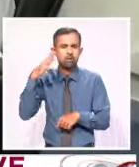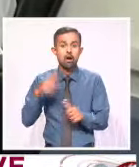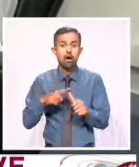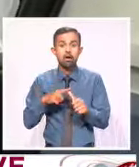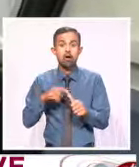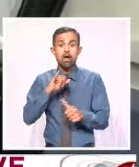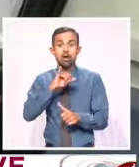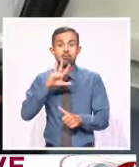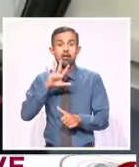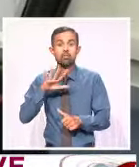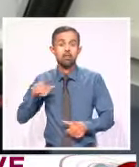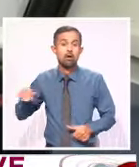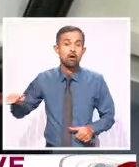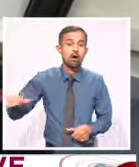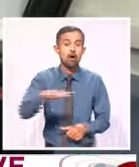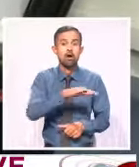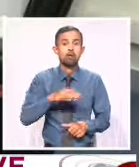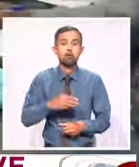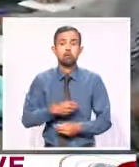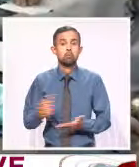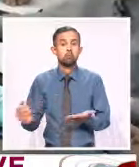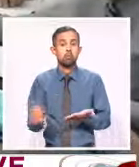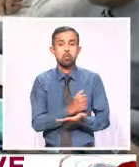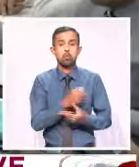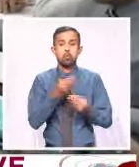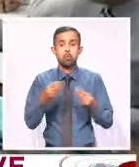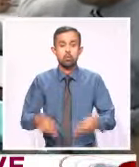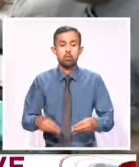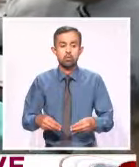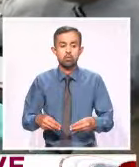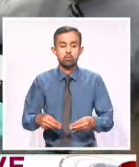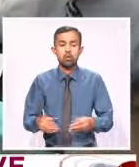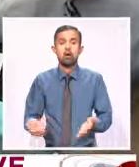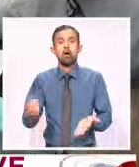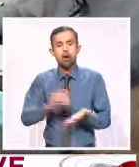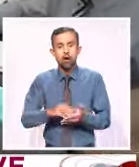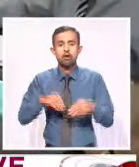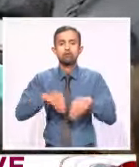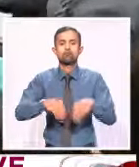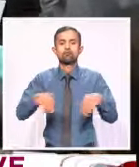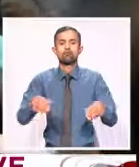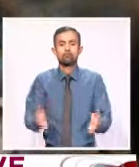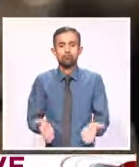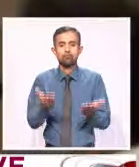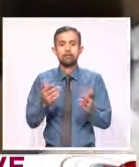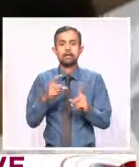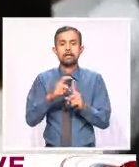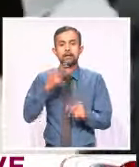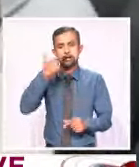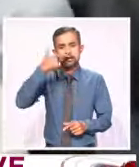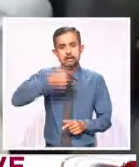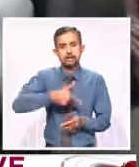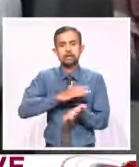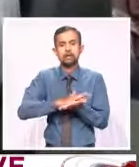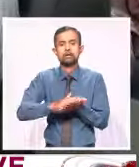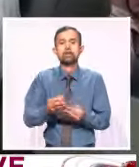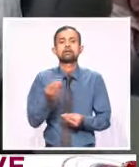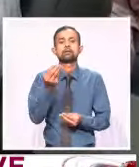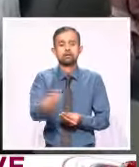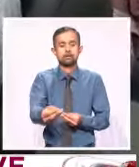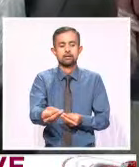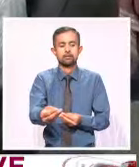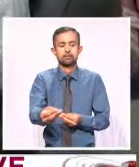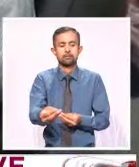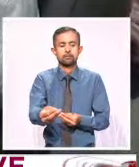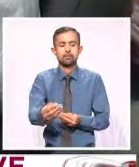අක්කර 65,000ක පමණ වගාවන්ට හානි සිදු වුණා. එම ගොවිබිම් නැවත වගා කිරීම සඳහායි මෙම ඩීසල් සහනය ලබා දීමට පියවරගෙන